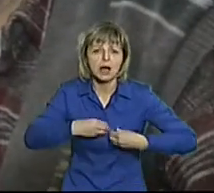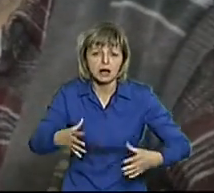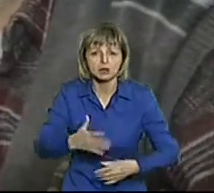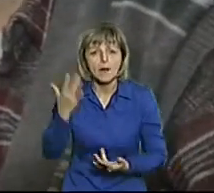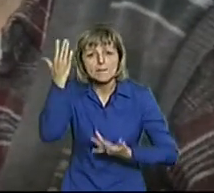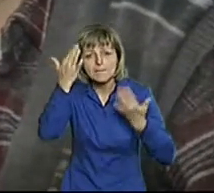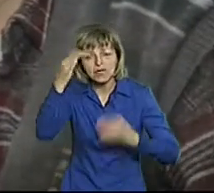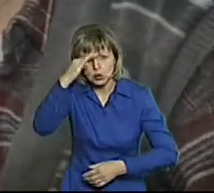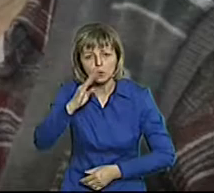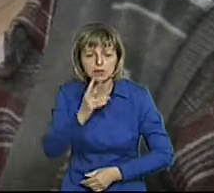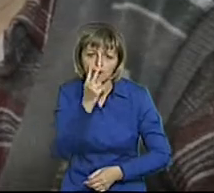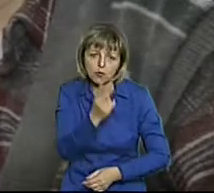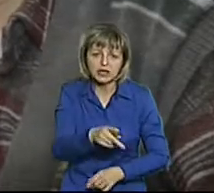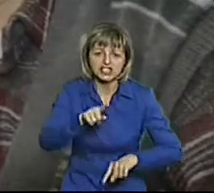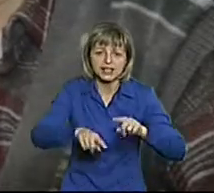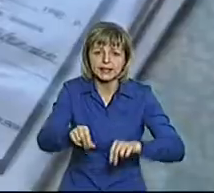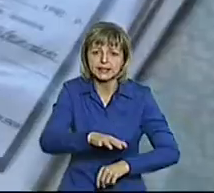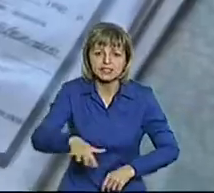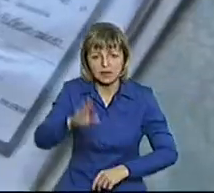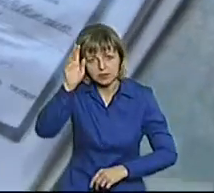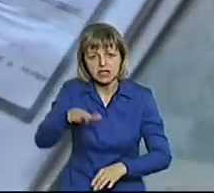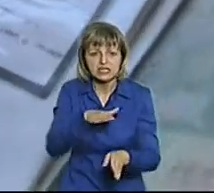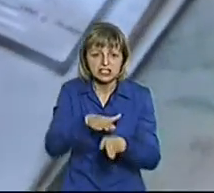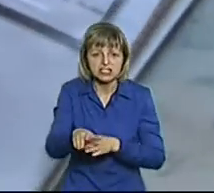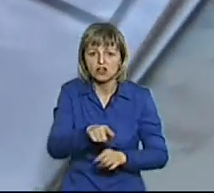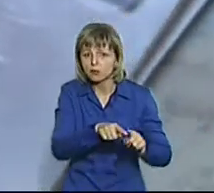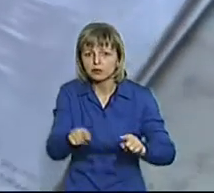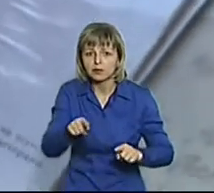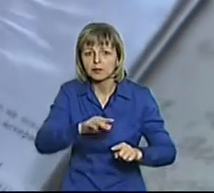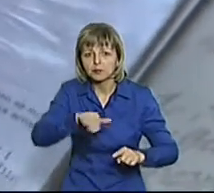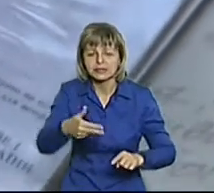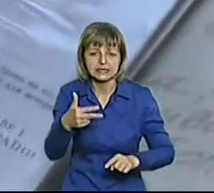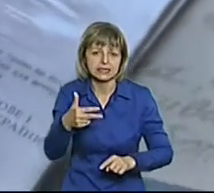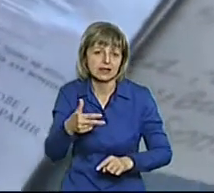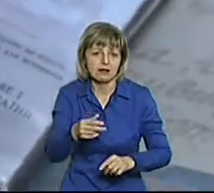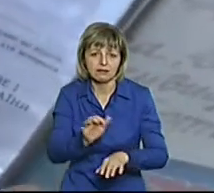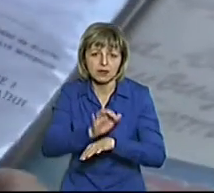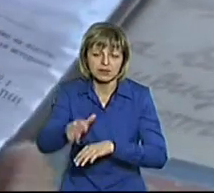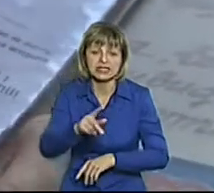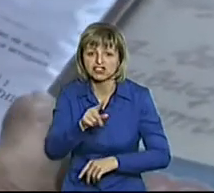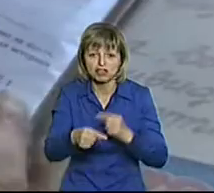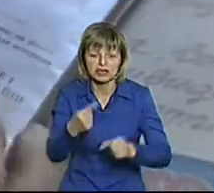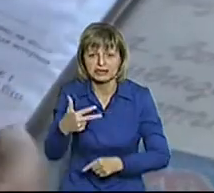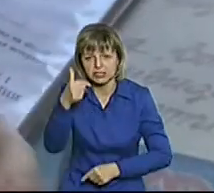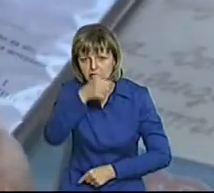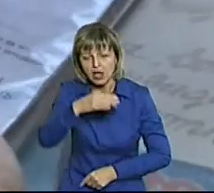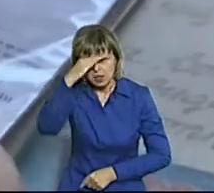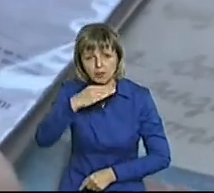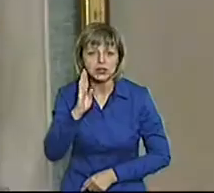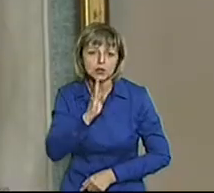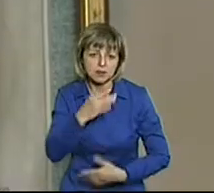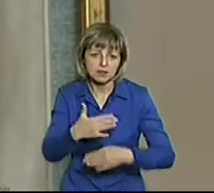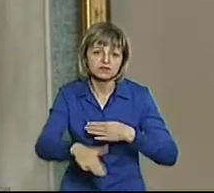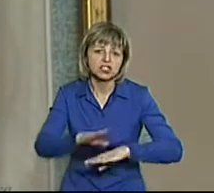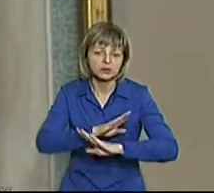Мрію батьків побачити рідні землі Ростислав Стрілка здійснив за 30 років після депортації. Батько і мати тоді вже відійшли у інший